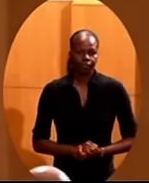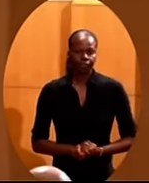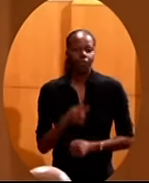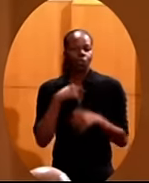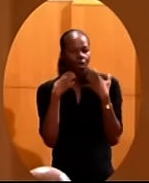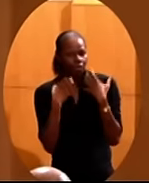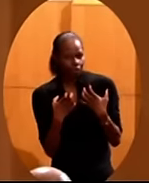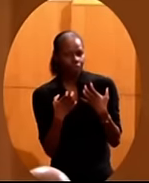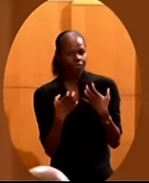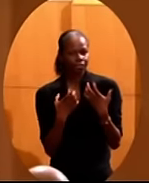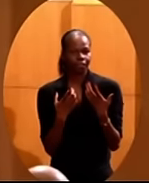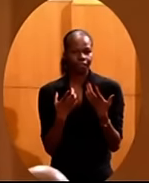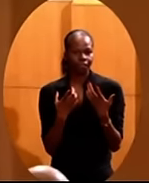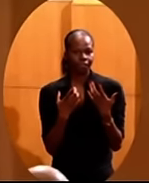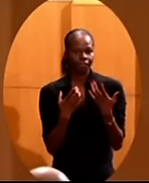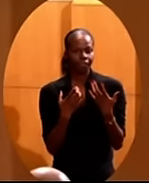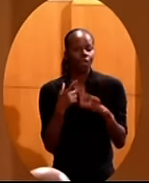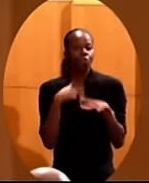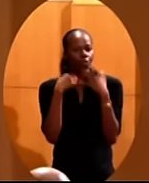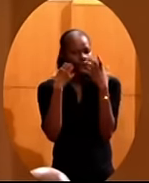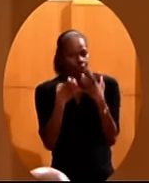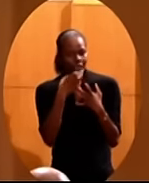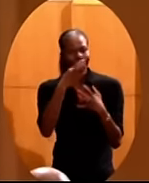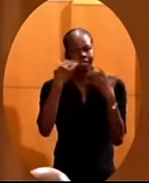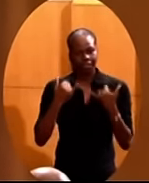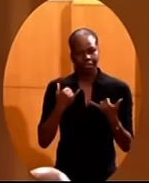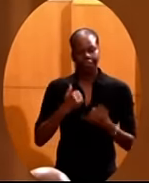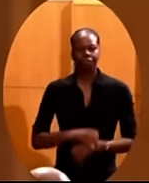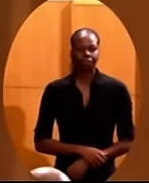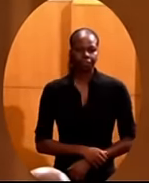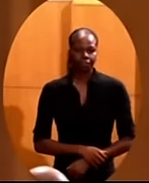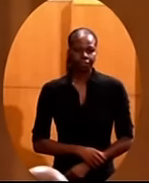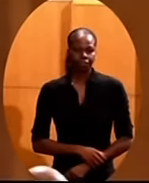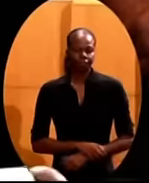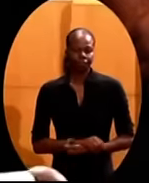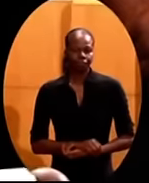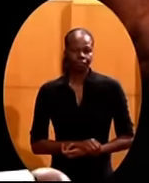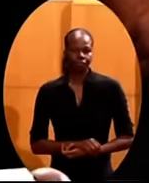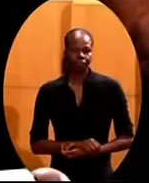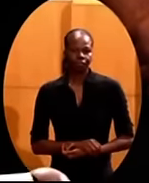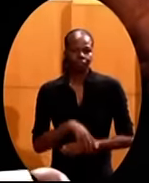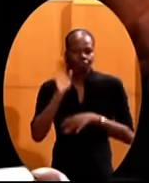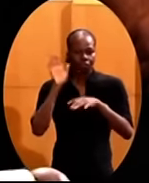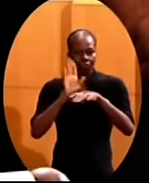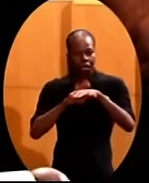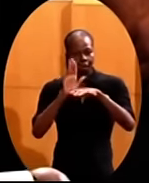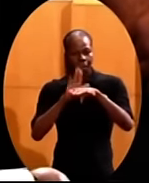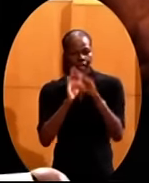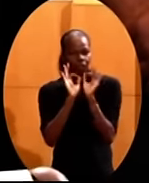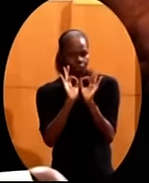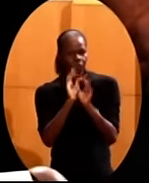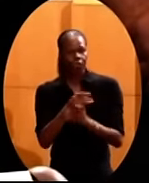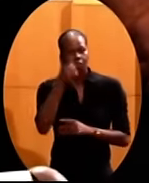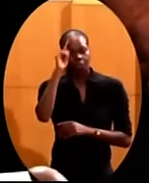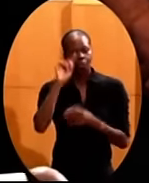je tiens à lancer ici un appel pressant aux